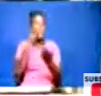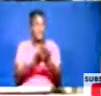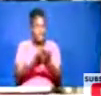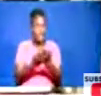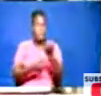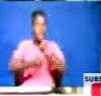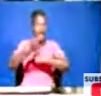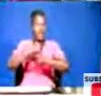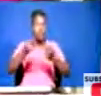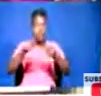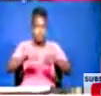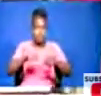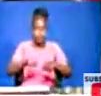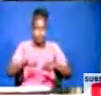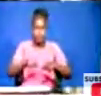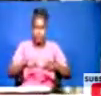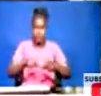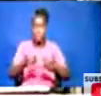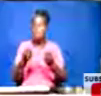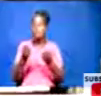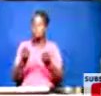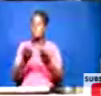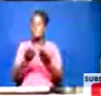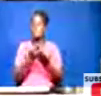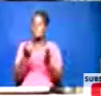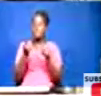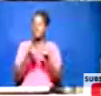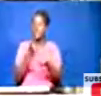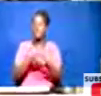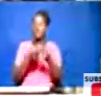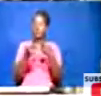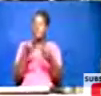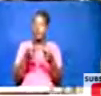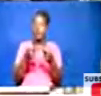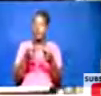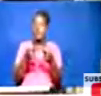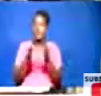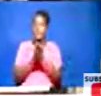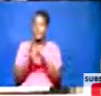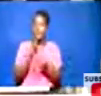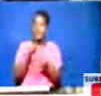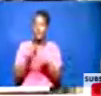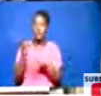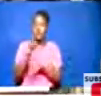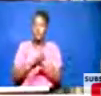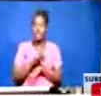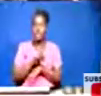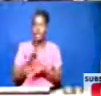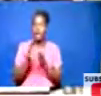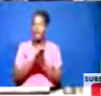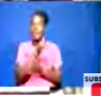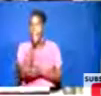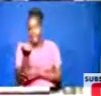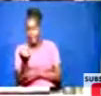kusherekea siku ya Mashujaa. Kwa wengi hii ilikuwa mara yao ya kwanza kuwa katika shughuli kama hii, na kwa wengi